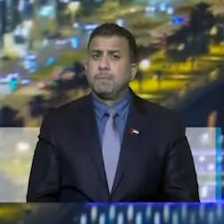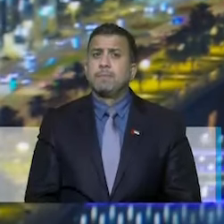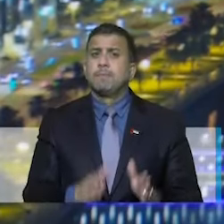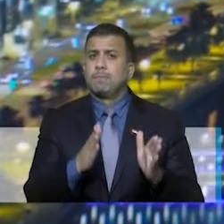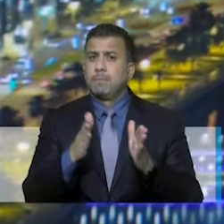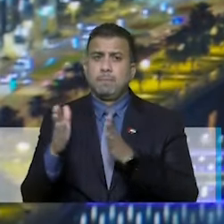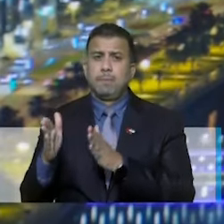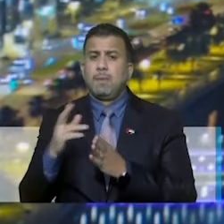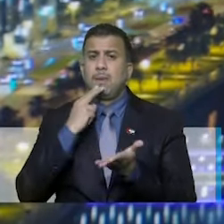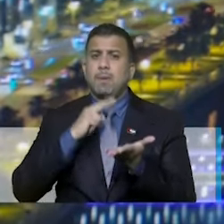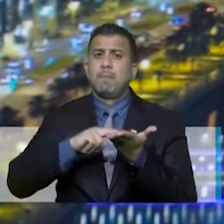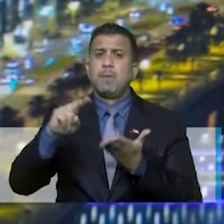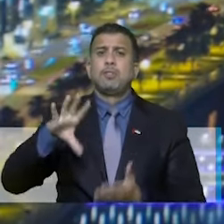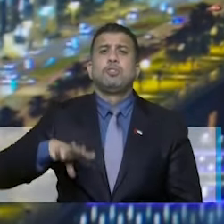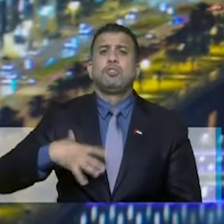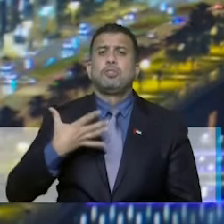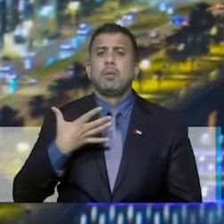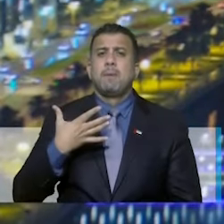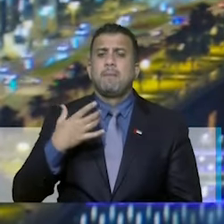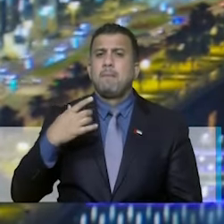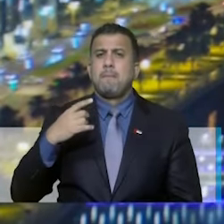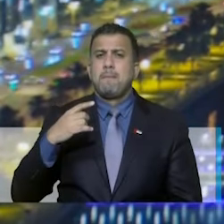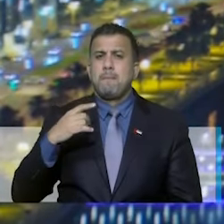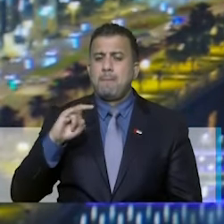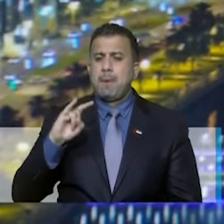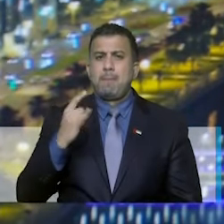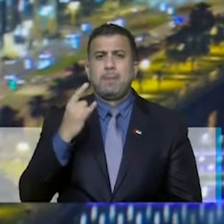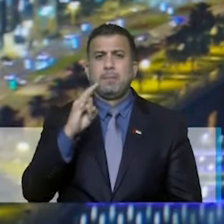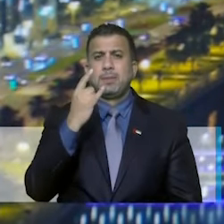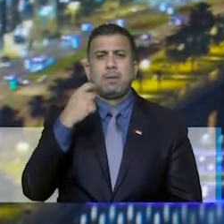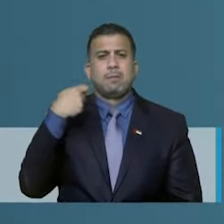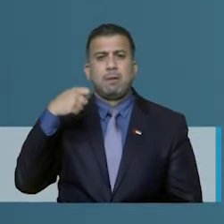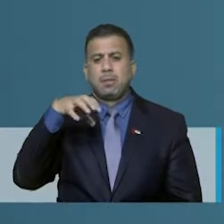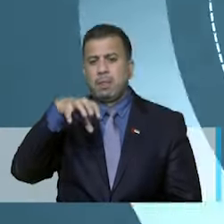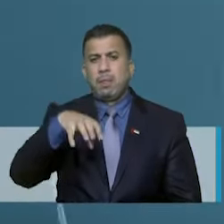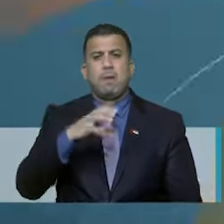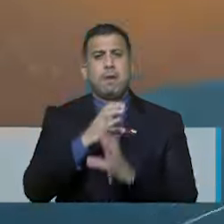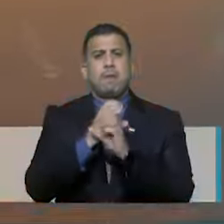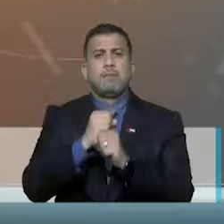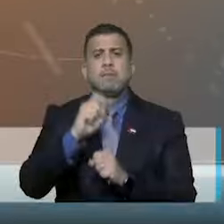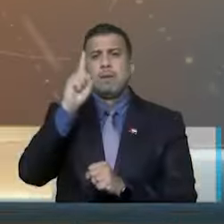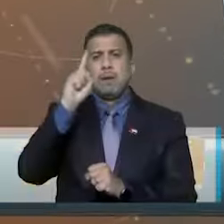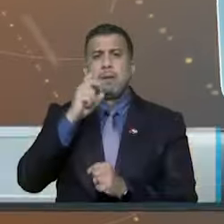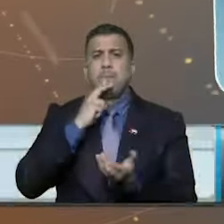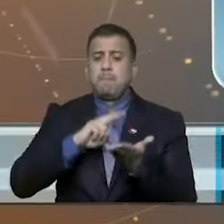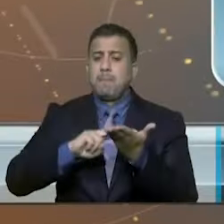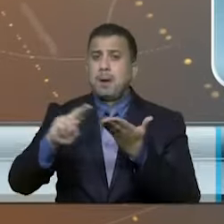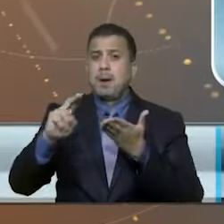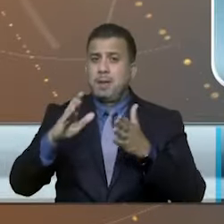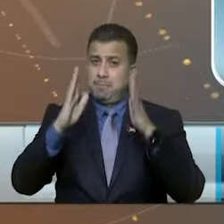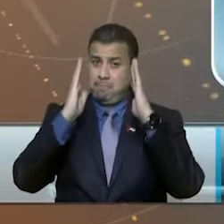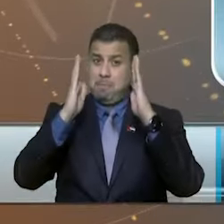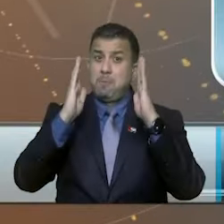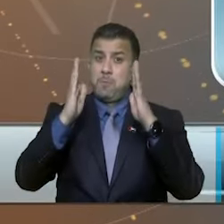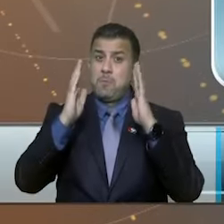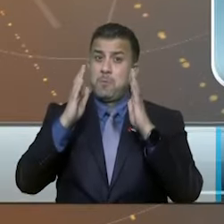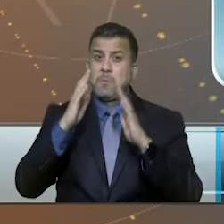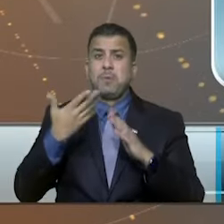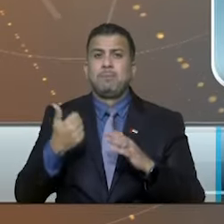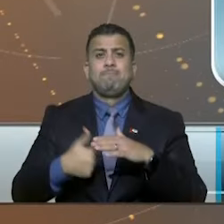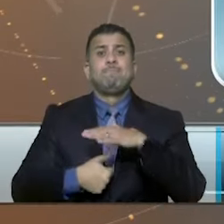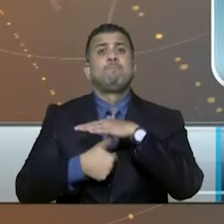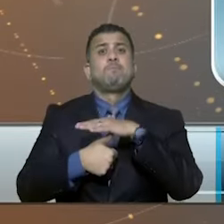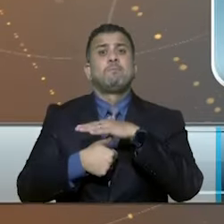من جانب اخر بعث صاحب السمو الشيخ محمد بن زيد ال نهيان رئيس الدوله حفظه الله ورعاه برقيه